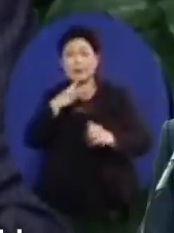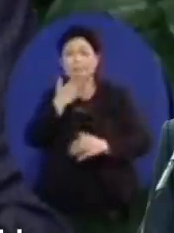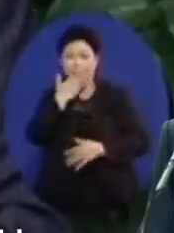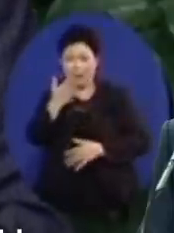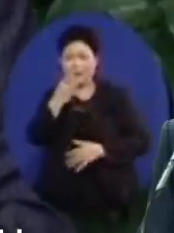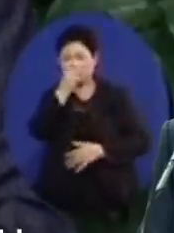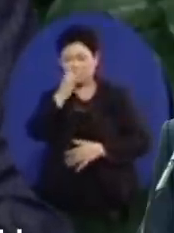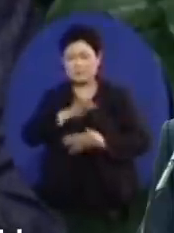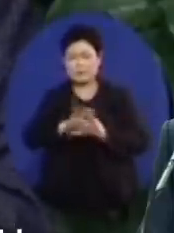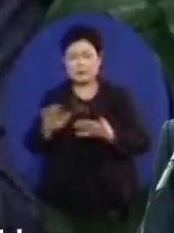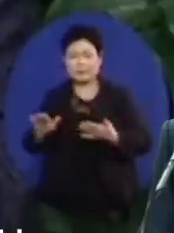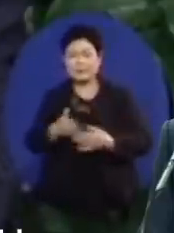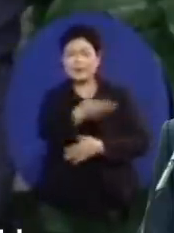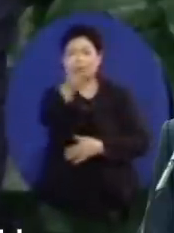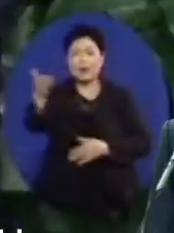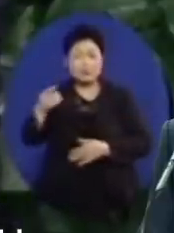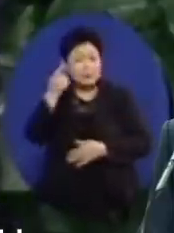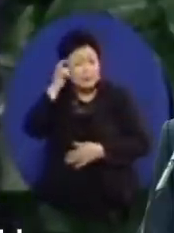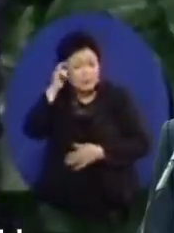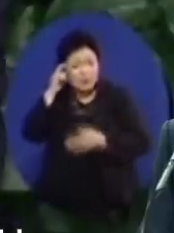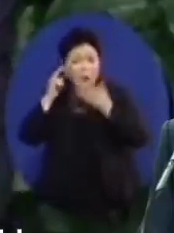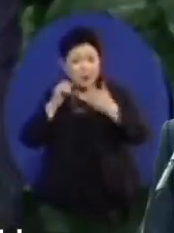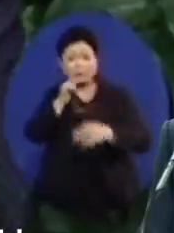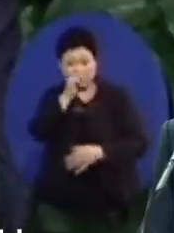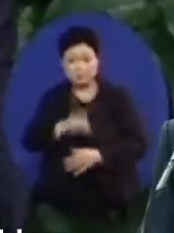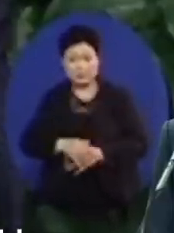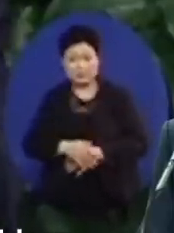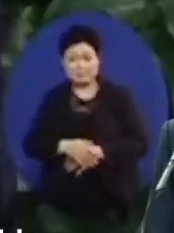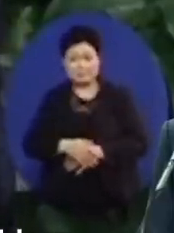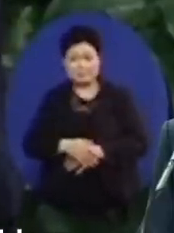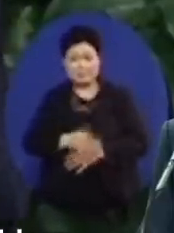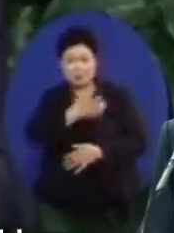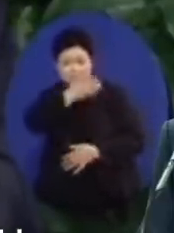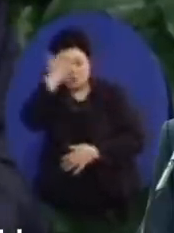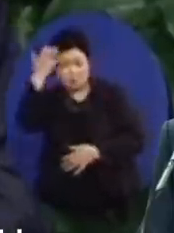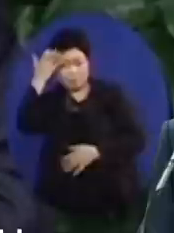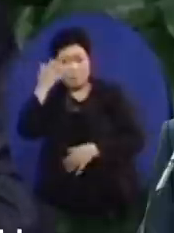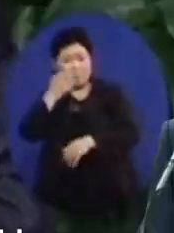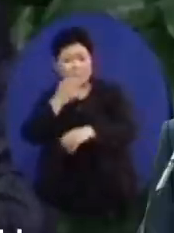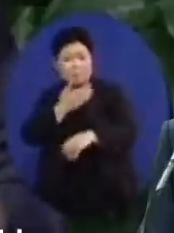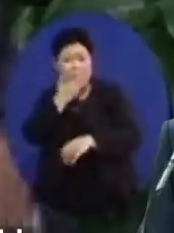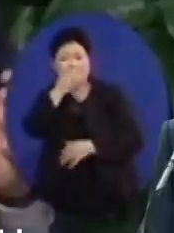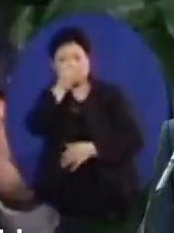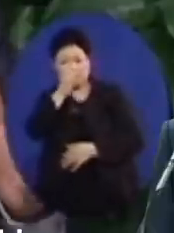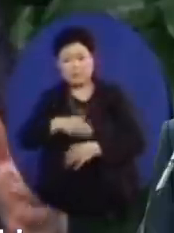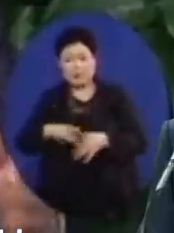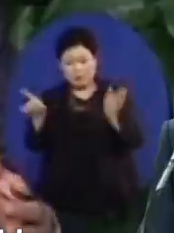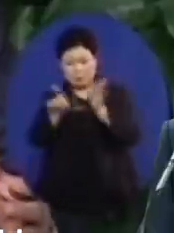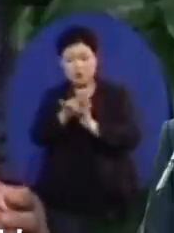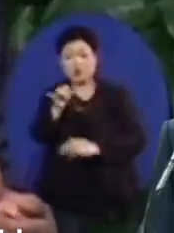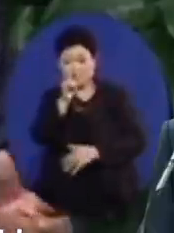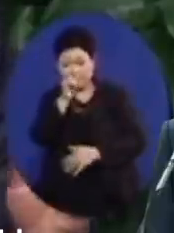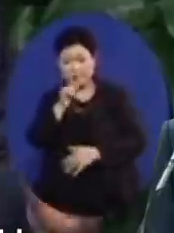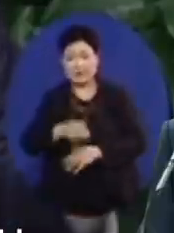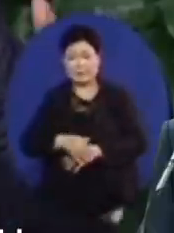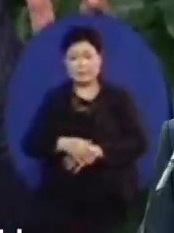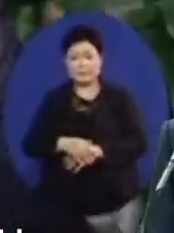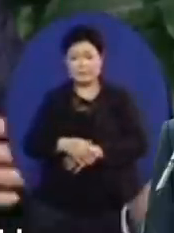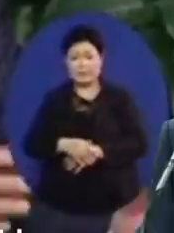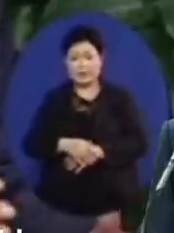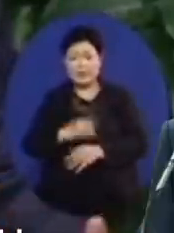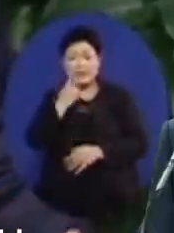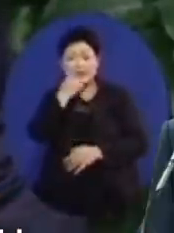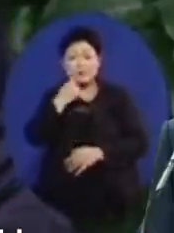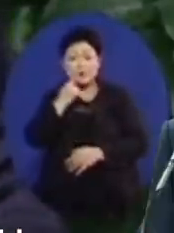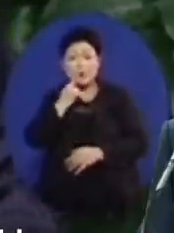것입니다. 여러분은 생각할 수 있습니다. 꿈꿀 수 있습니다. 믿을 수 있습니다. 입술로 고백할